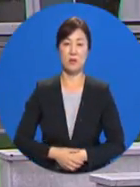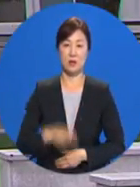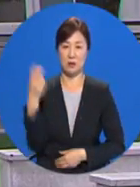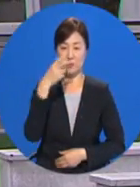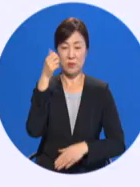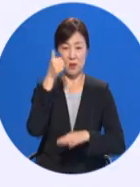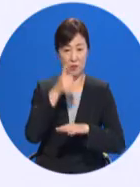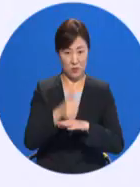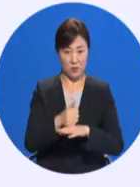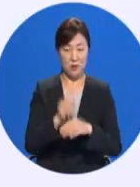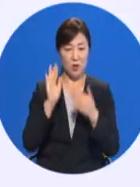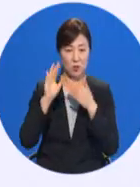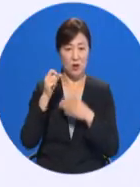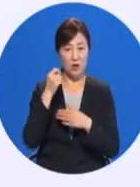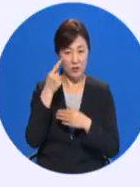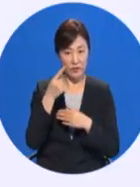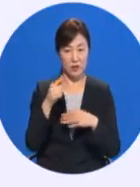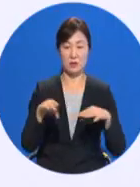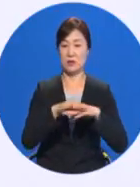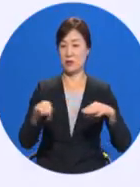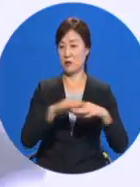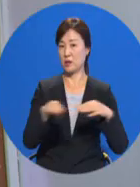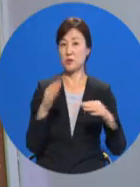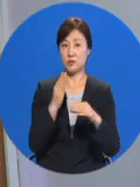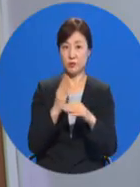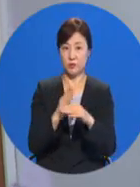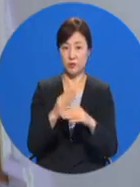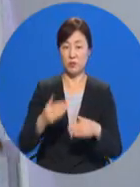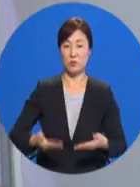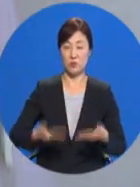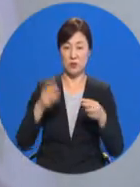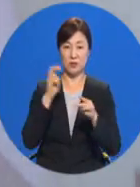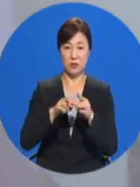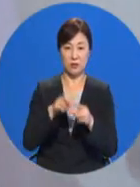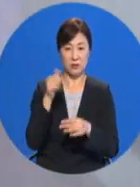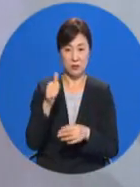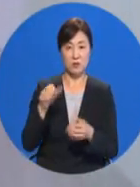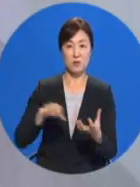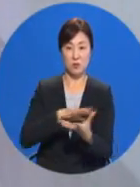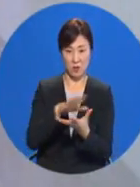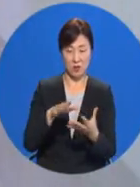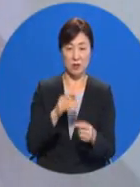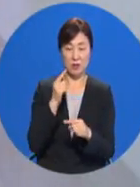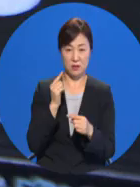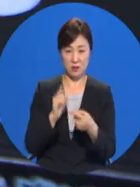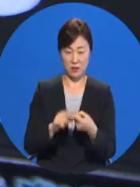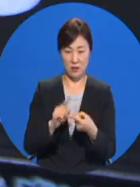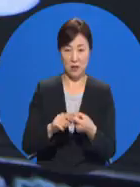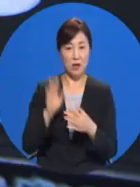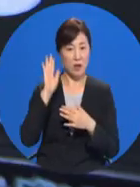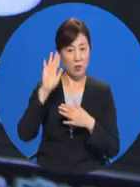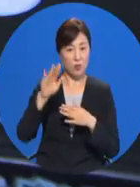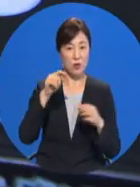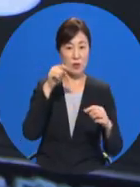한 달여 만에 수습 국면으로 접어든 순천시 자원봉사센터장 논란. 앞으로 외부 인사 문제